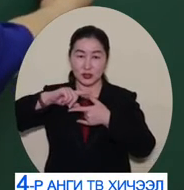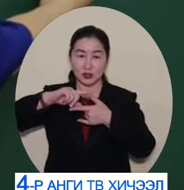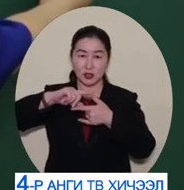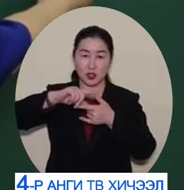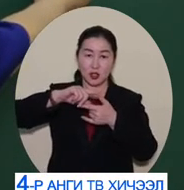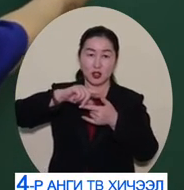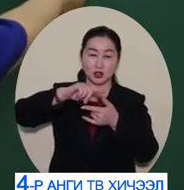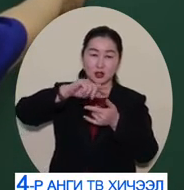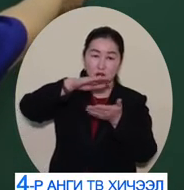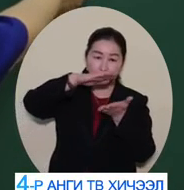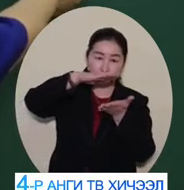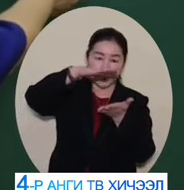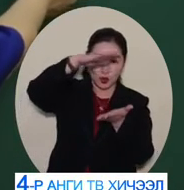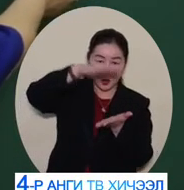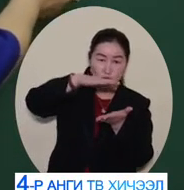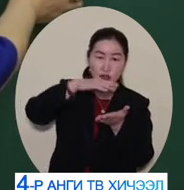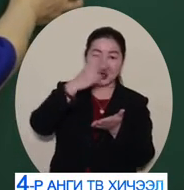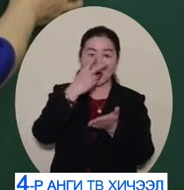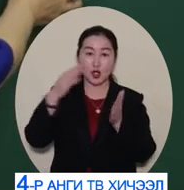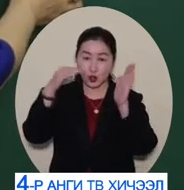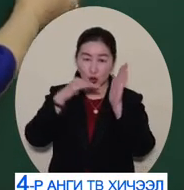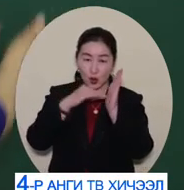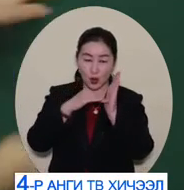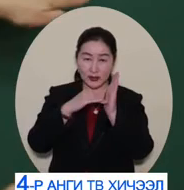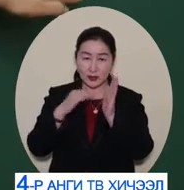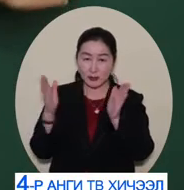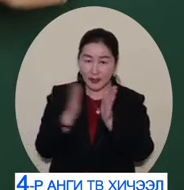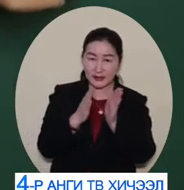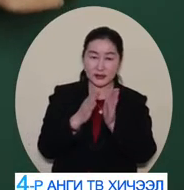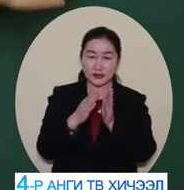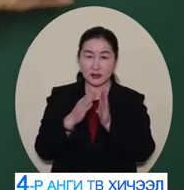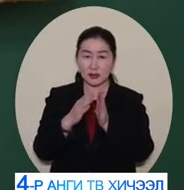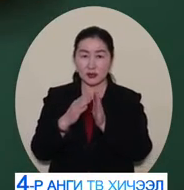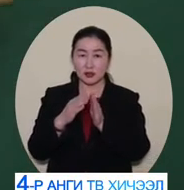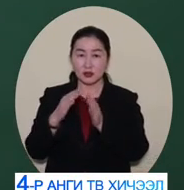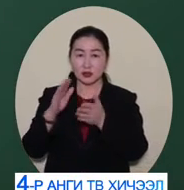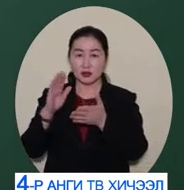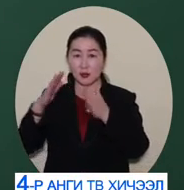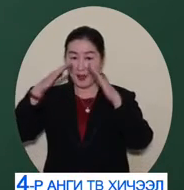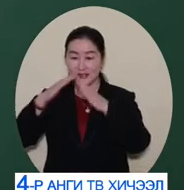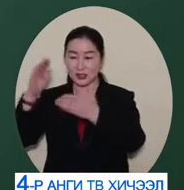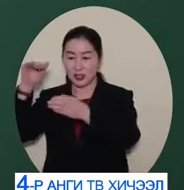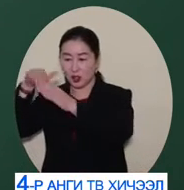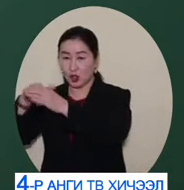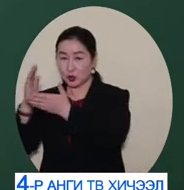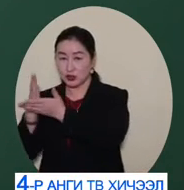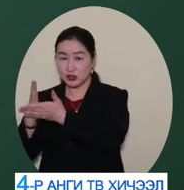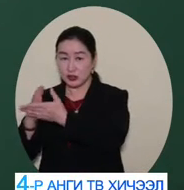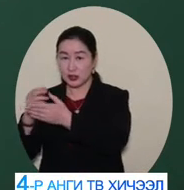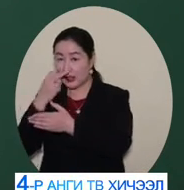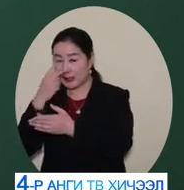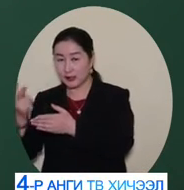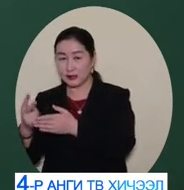дүрсийг энд харууллаа. Оо, байшин маань бүр мавтаагаад бүр намхан ямар ч харьцаагүй харагдаж байна,